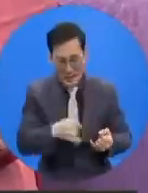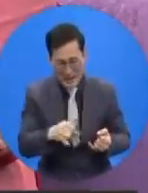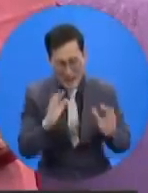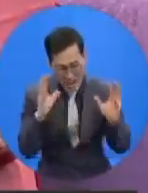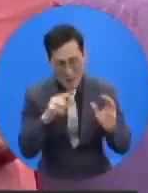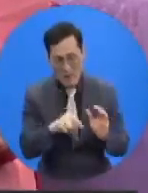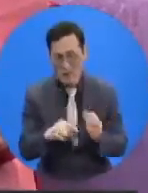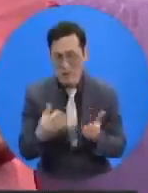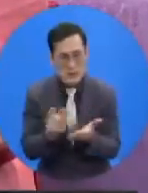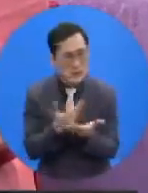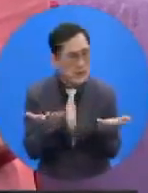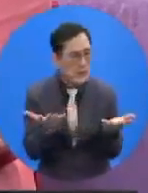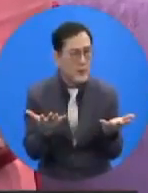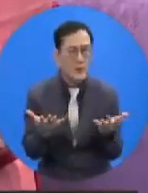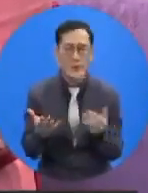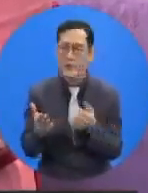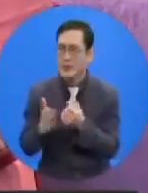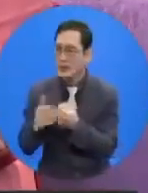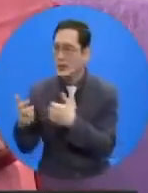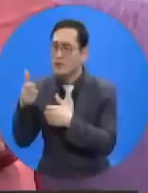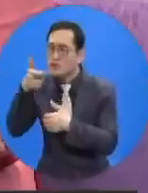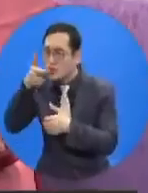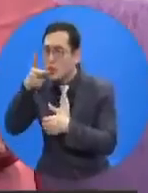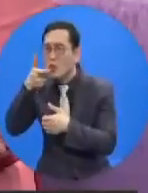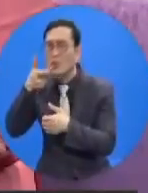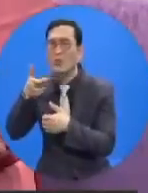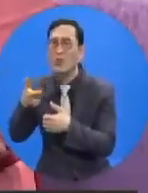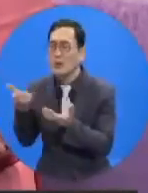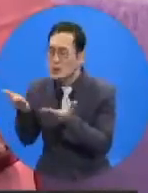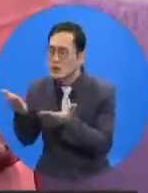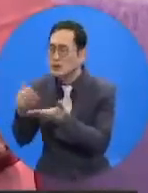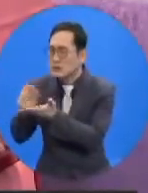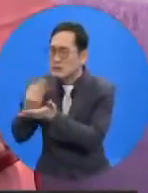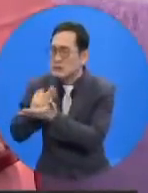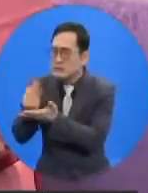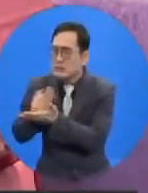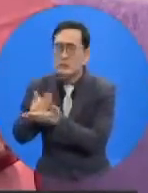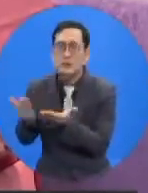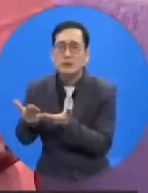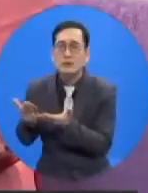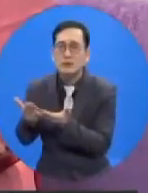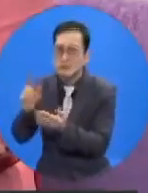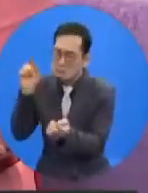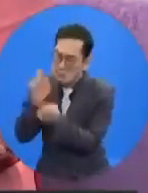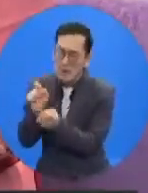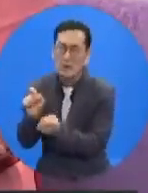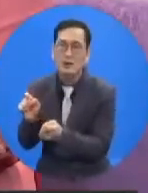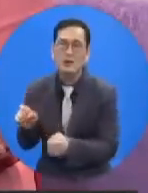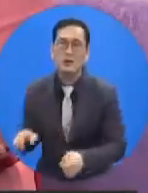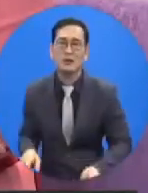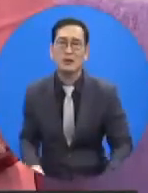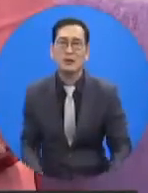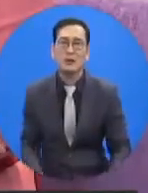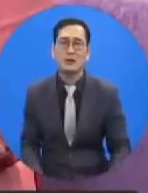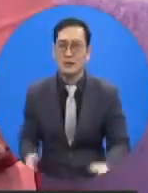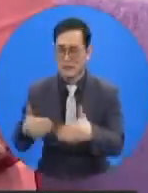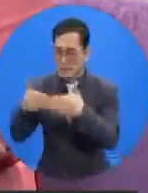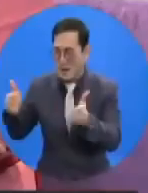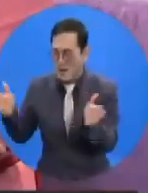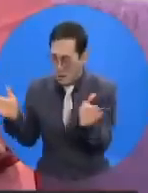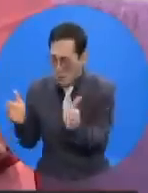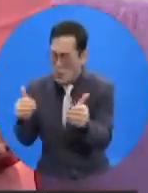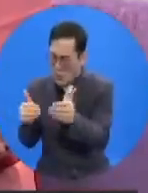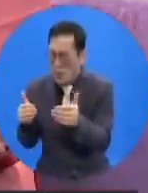입장에서는 그 얼마 안 되는 돈 몇 푼이라도 벌기 위해서 콜센터 간 거예요. 갔는데 좁고 위험한 거